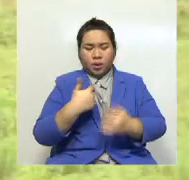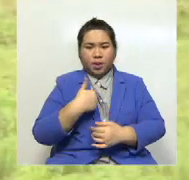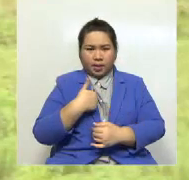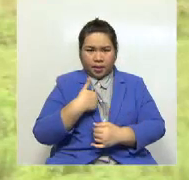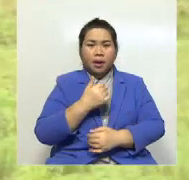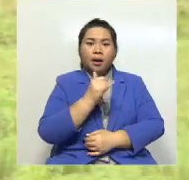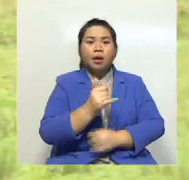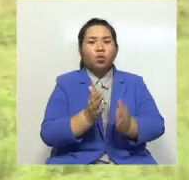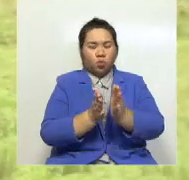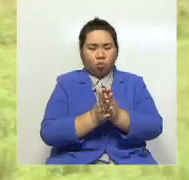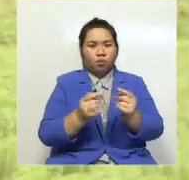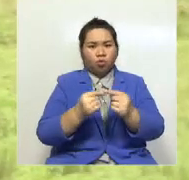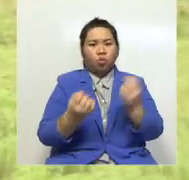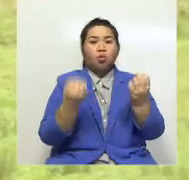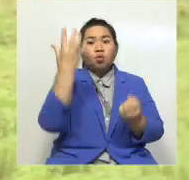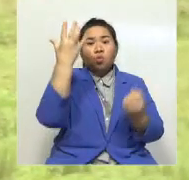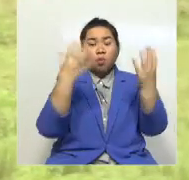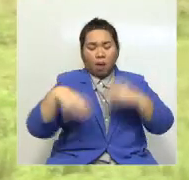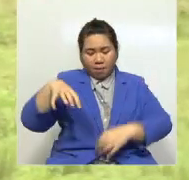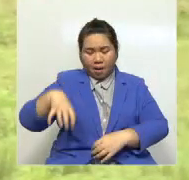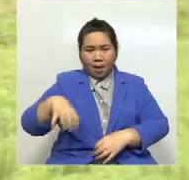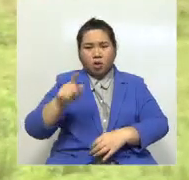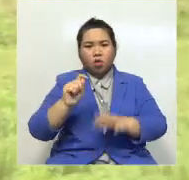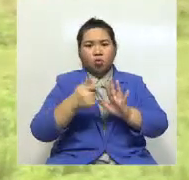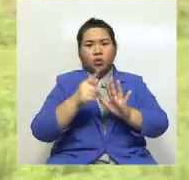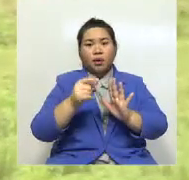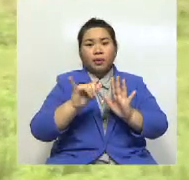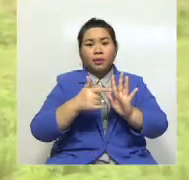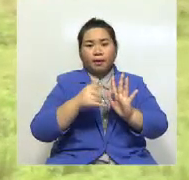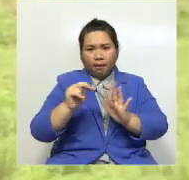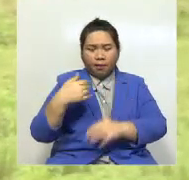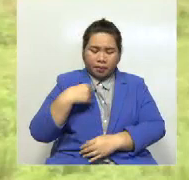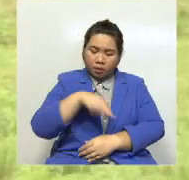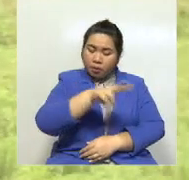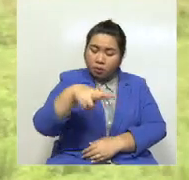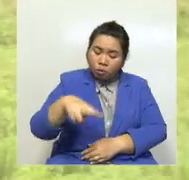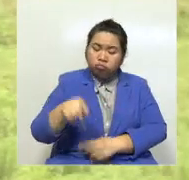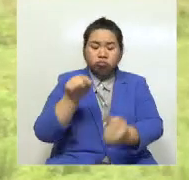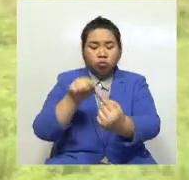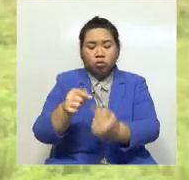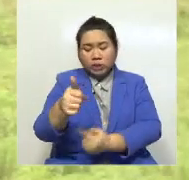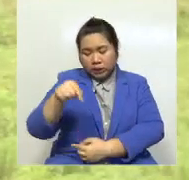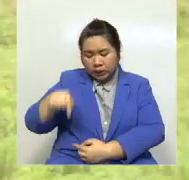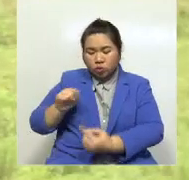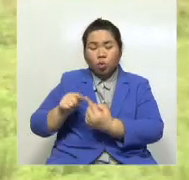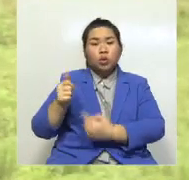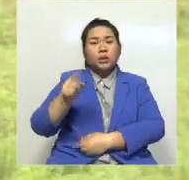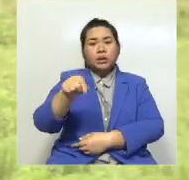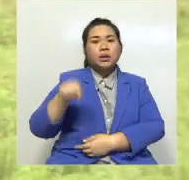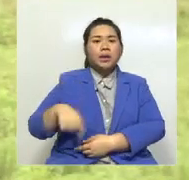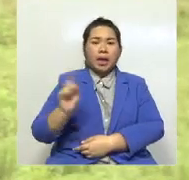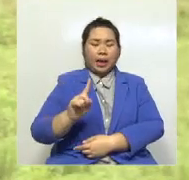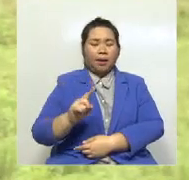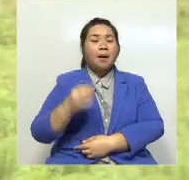จพื้นที่ร่วมกับทางกรมป่าไม้แล้วก็กรมอุทยานเองด้วยนะคะว่าพื้นที่จุดตรงไหนนั้นจะมีความเหมาะสมสำหรับที่จะสร้างเป็นพื้นที่